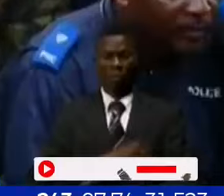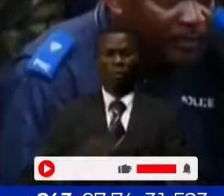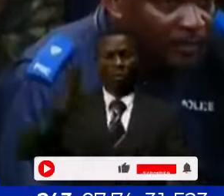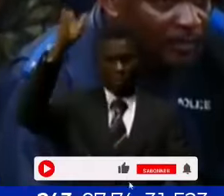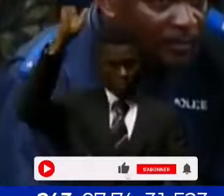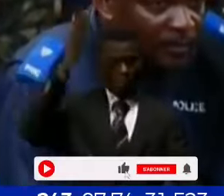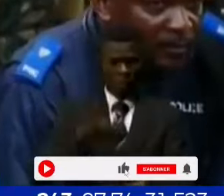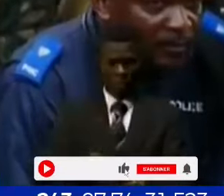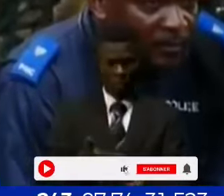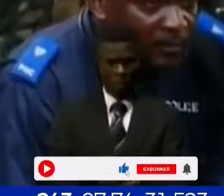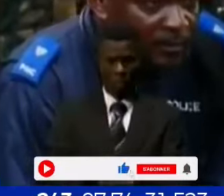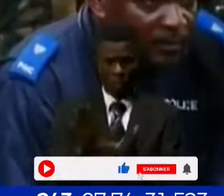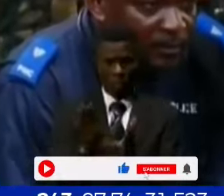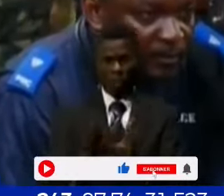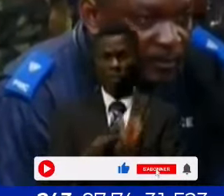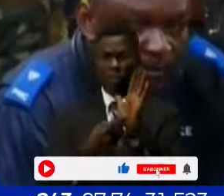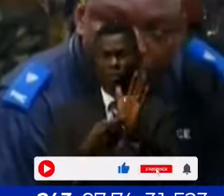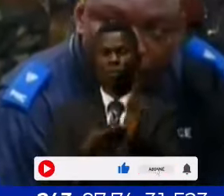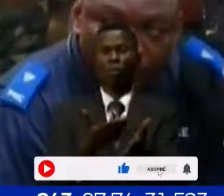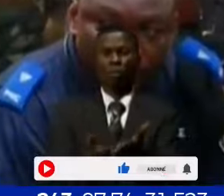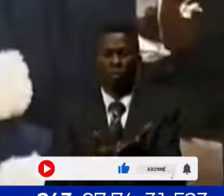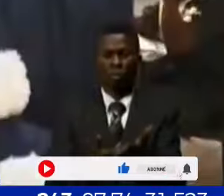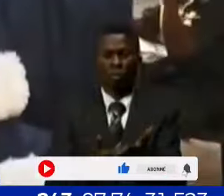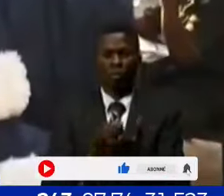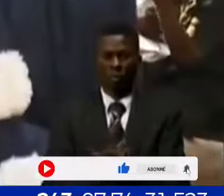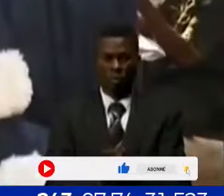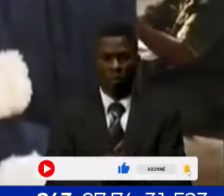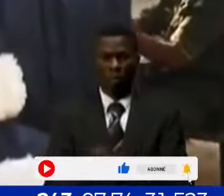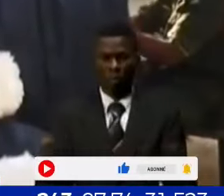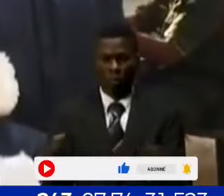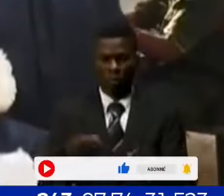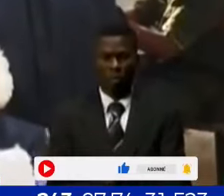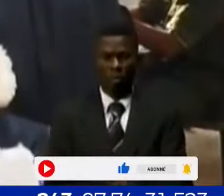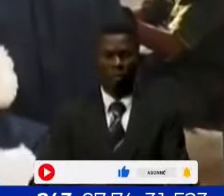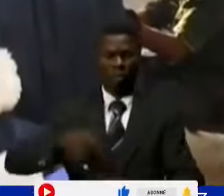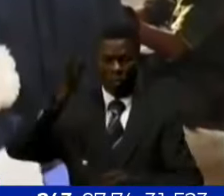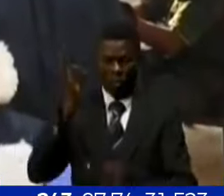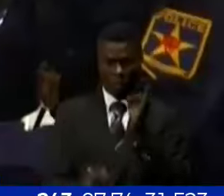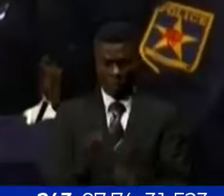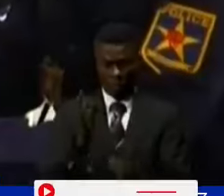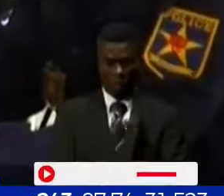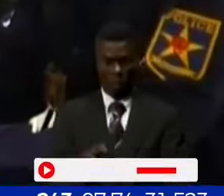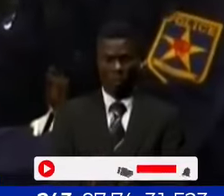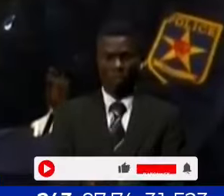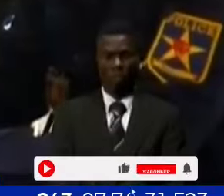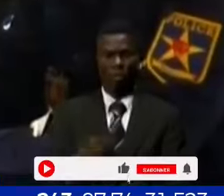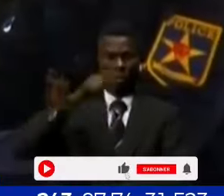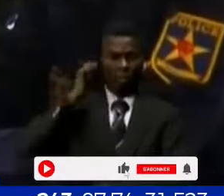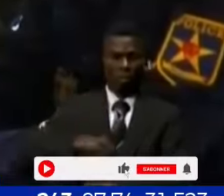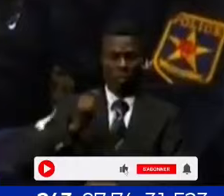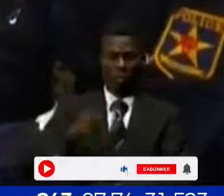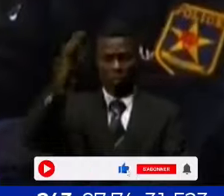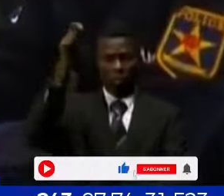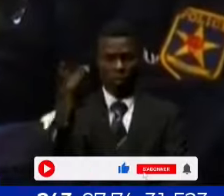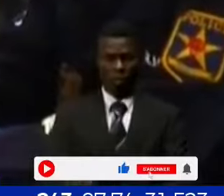routières dont les images ont enflammé la toile. À l'issue de cette audience foraine tenue au tribunal militaire